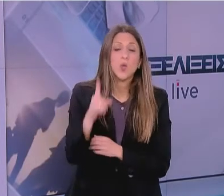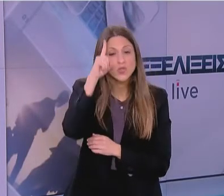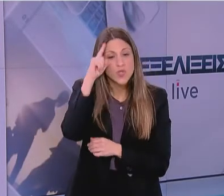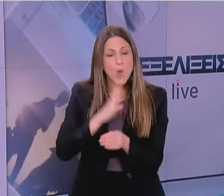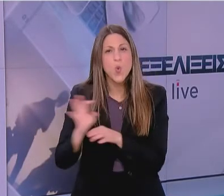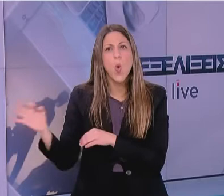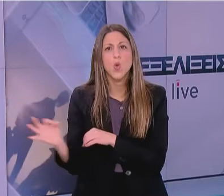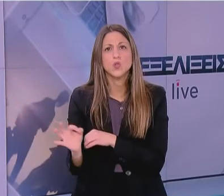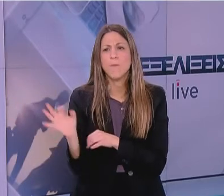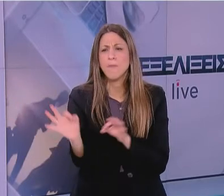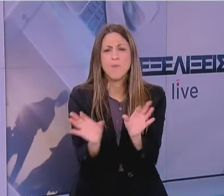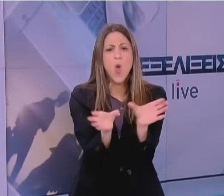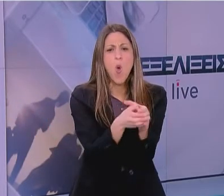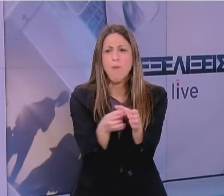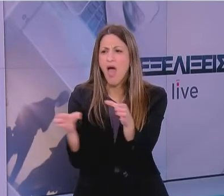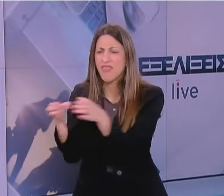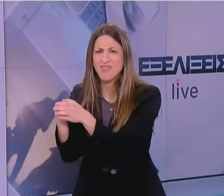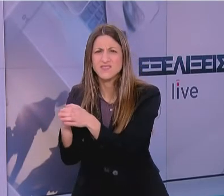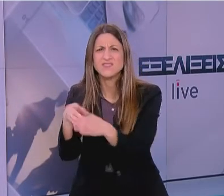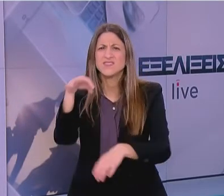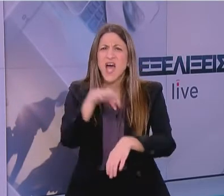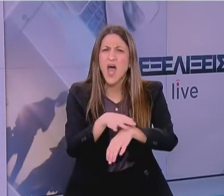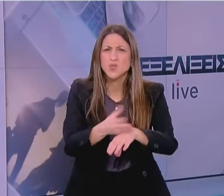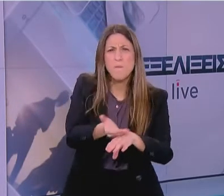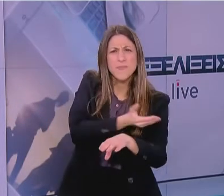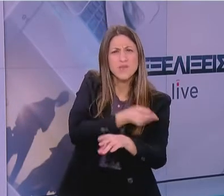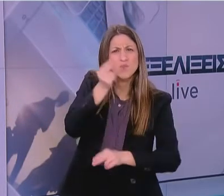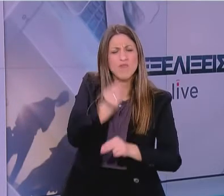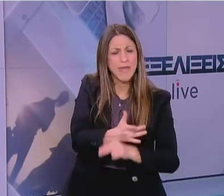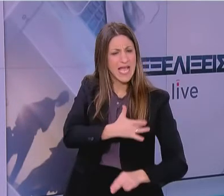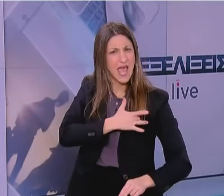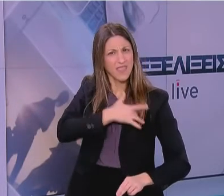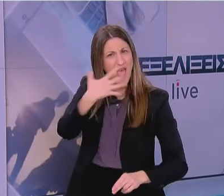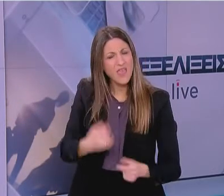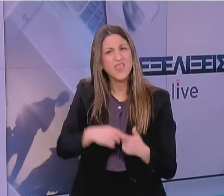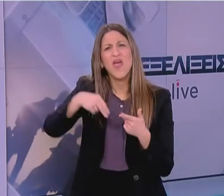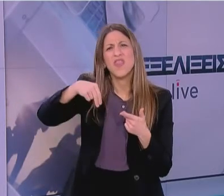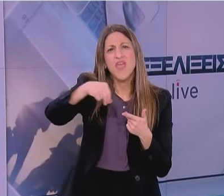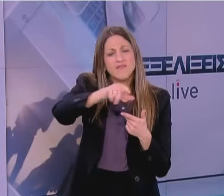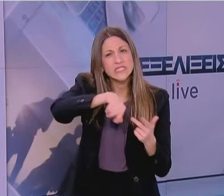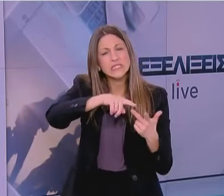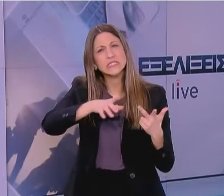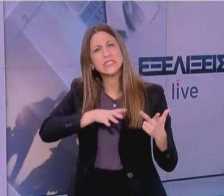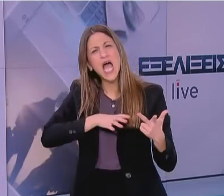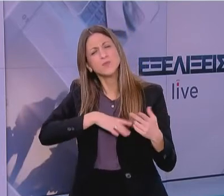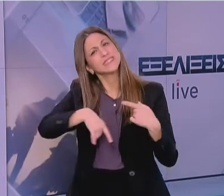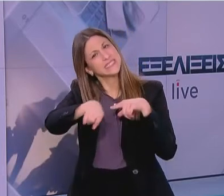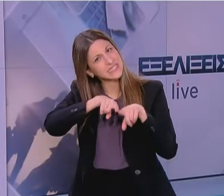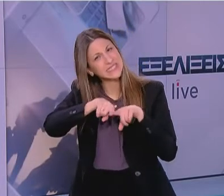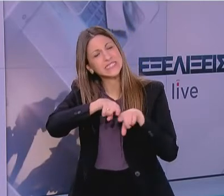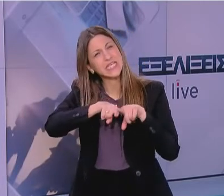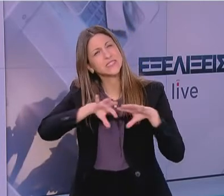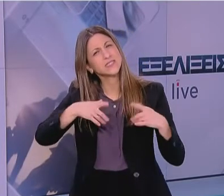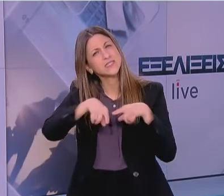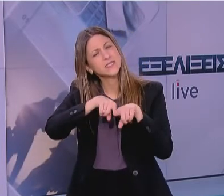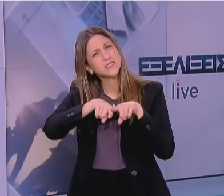ανθρώπων σοβαρά με υποκείμενα νοσήματα, που μέσα σε αυτά, ξέρετε, είναι και τα καρδιαγγειακά, είναι ο διαβήτης, ασθένειες οι οποίες σχετίζονται με ούτως ή